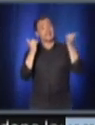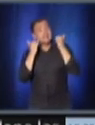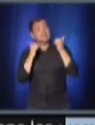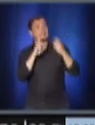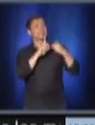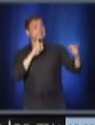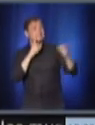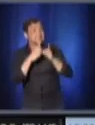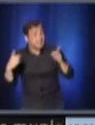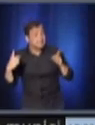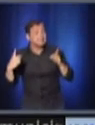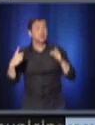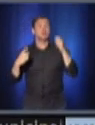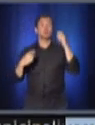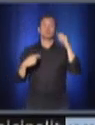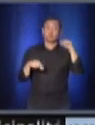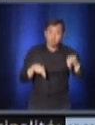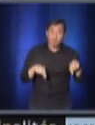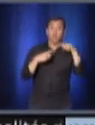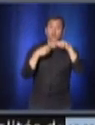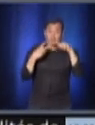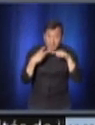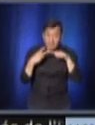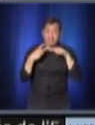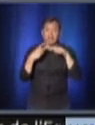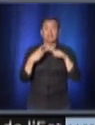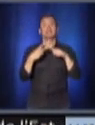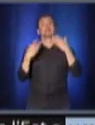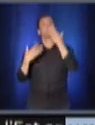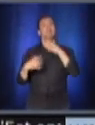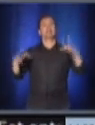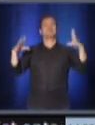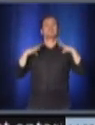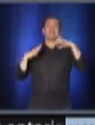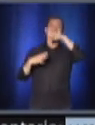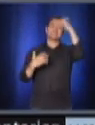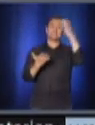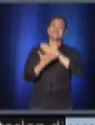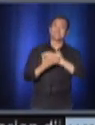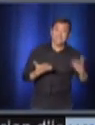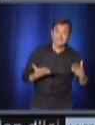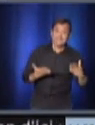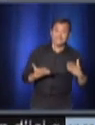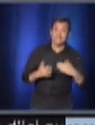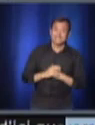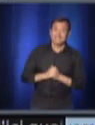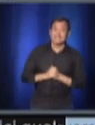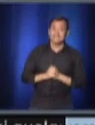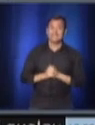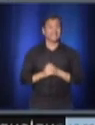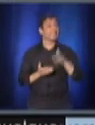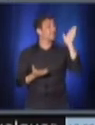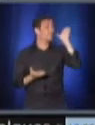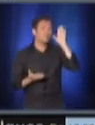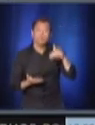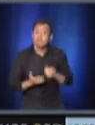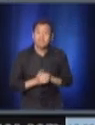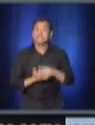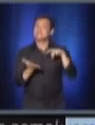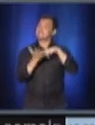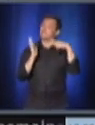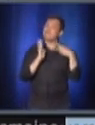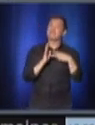ainsi que nous serons en mesure d'avoir de bonnes vacances. Sinon, imaginez-vous s'il faut fermer